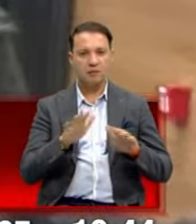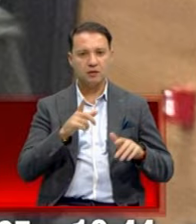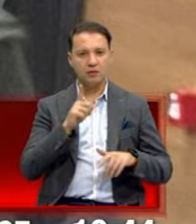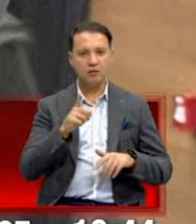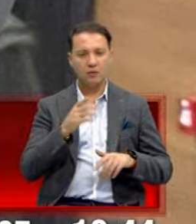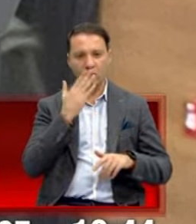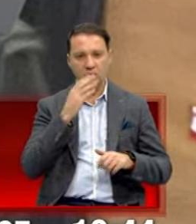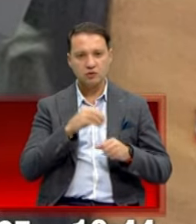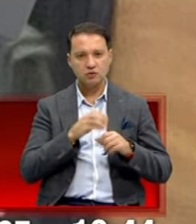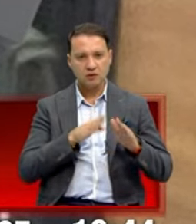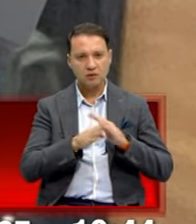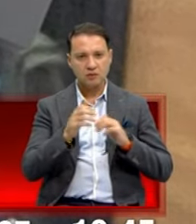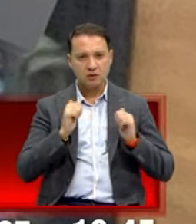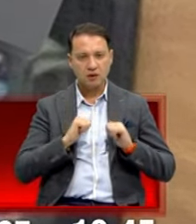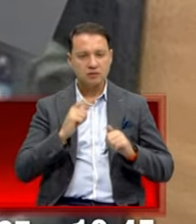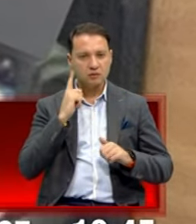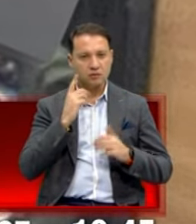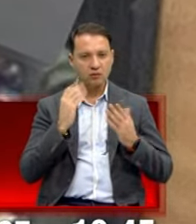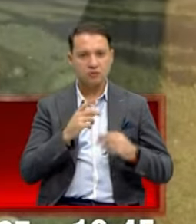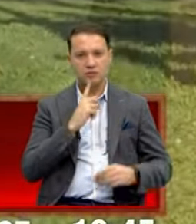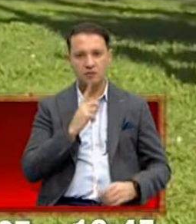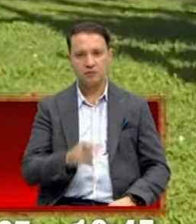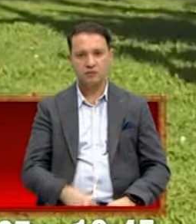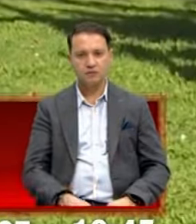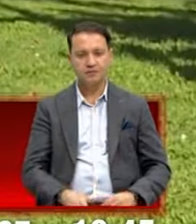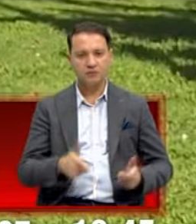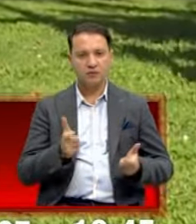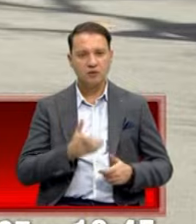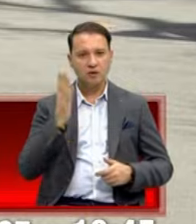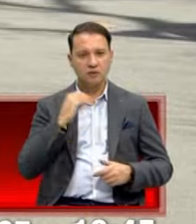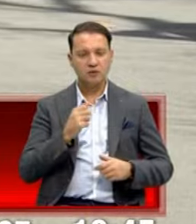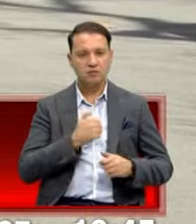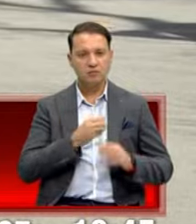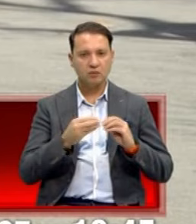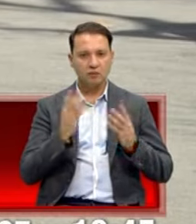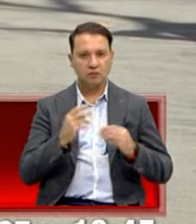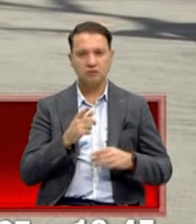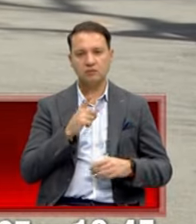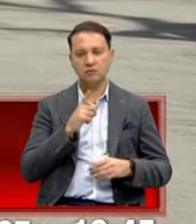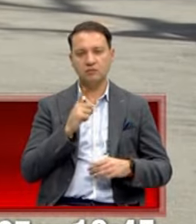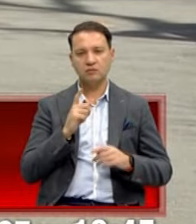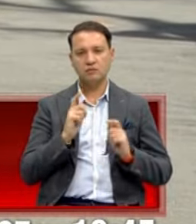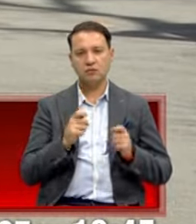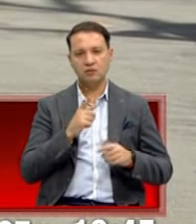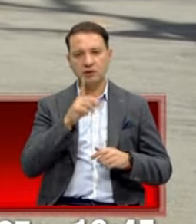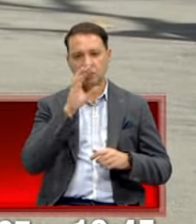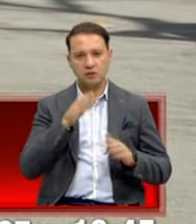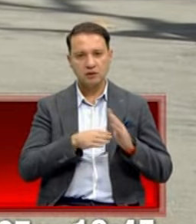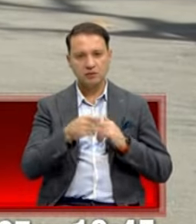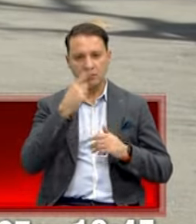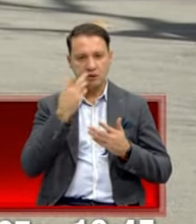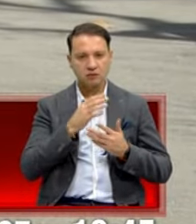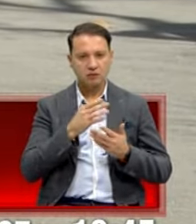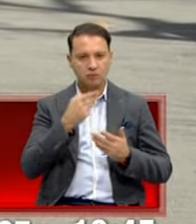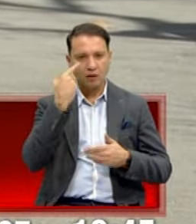paylaşımlarda amfiye kadar girip ders dinleyenler olduğu iddia edildi. Güvenlik anlamında sıkıntı olursa cidden büyük bir sorun. Çünkü yani kimin girdiği belirsiz